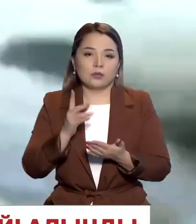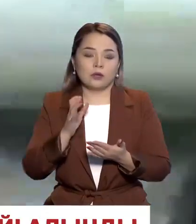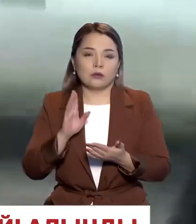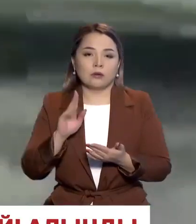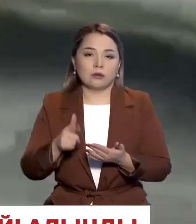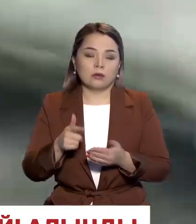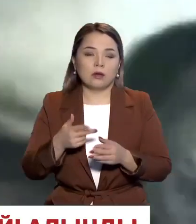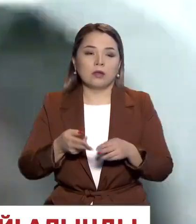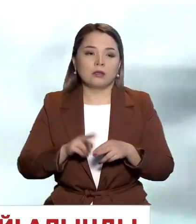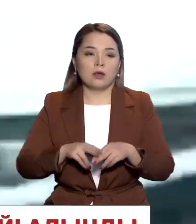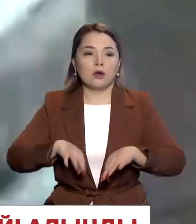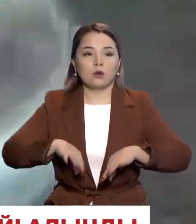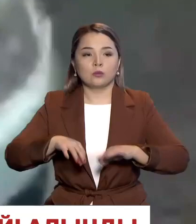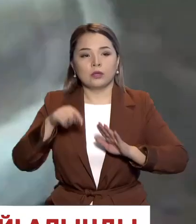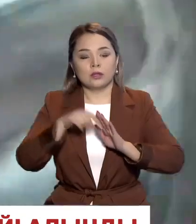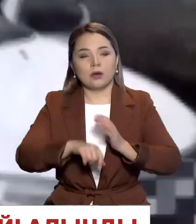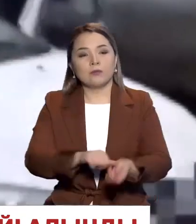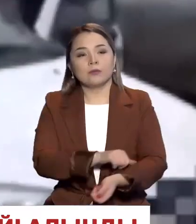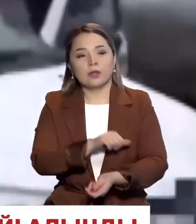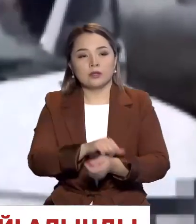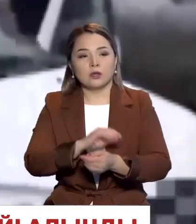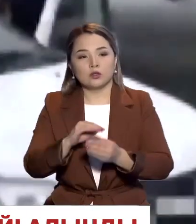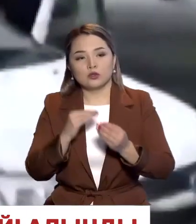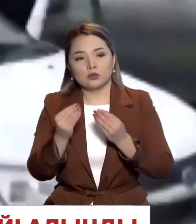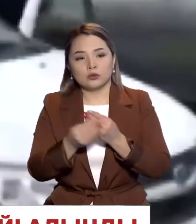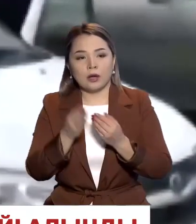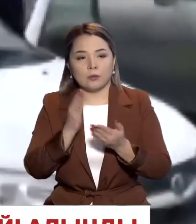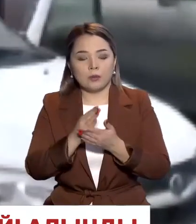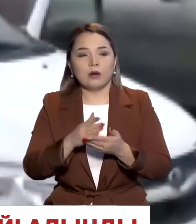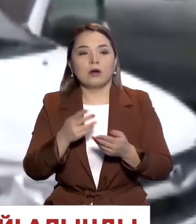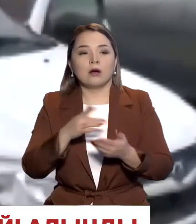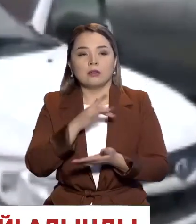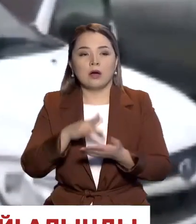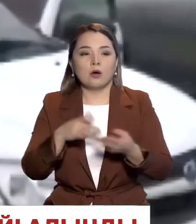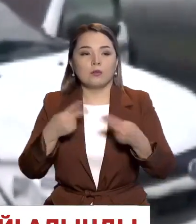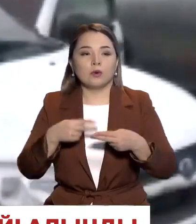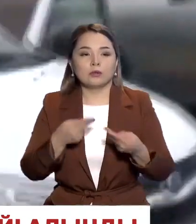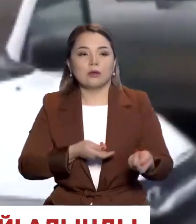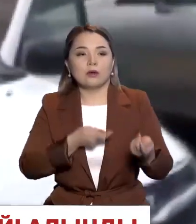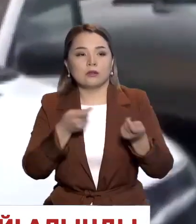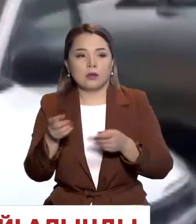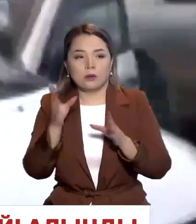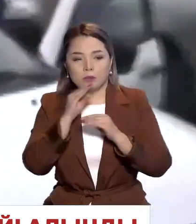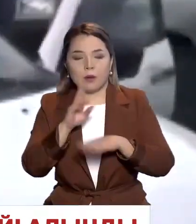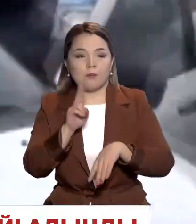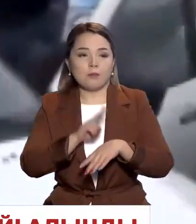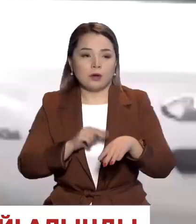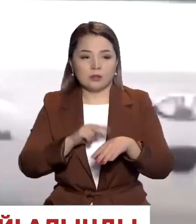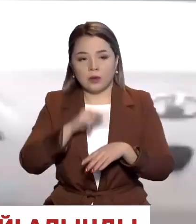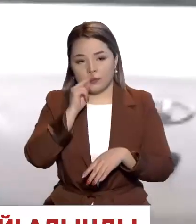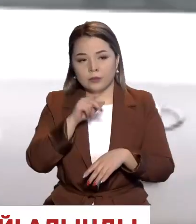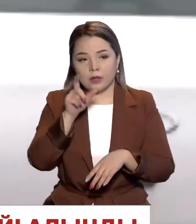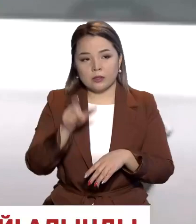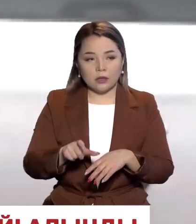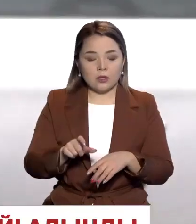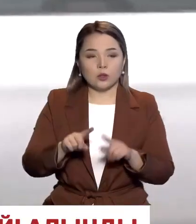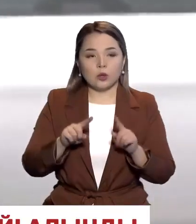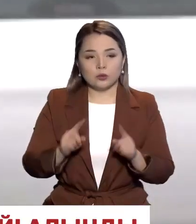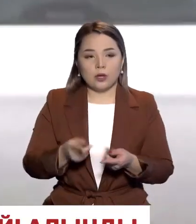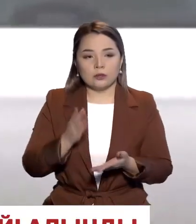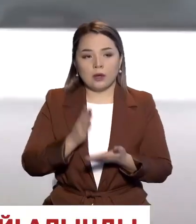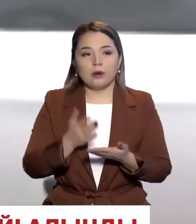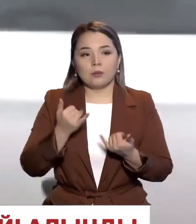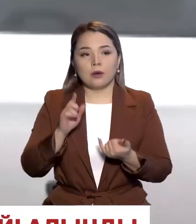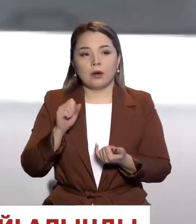есірткі затын автокөлігінің жүк салғышына жасырып, қаладағы блокбекеттен алып өтпек болған. Бірақ полиция күдіктінің жолын кесті. Мұнан